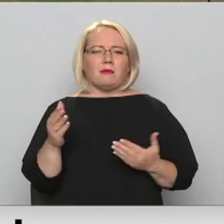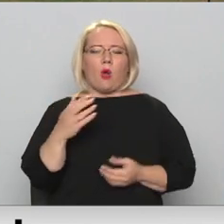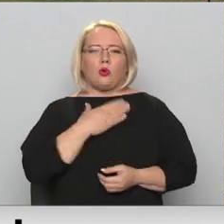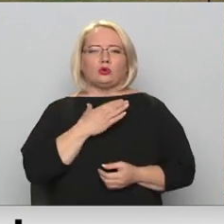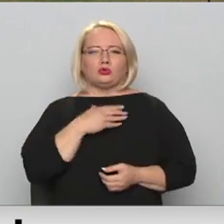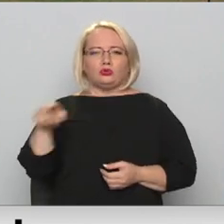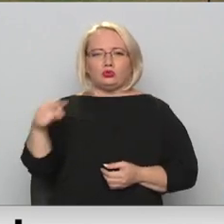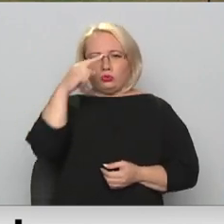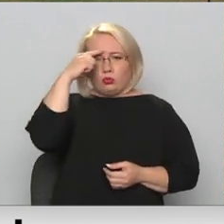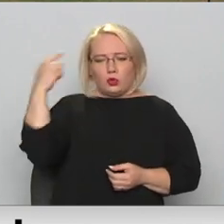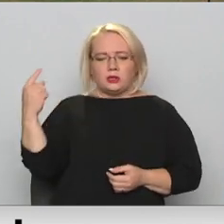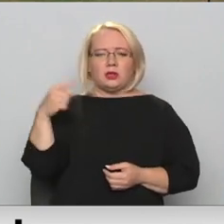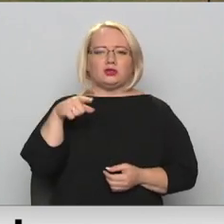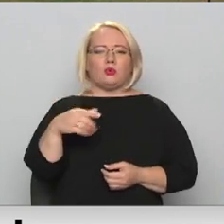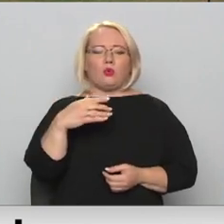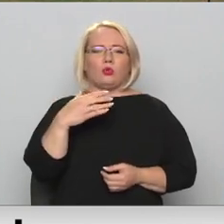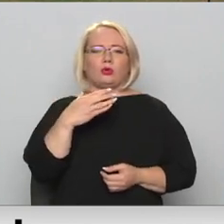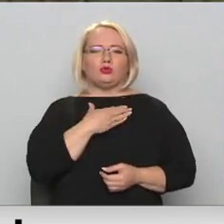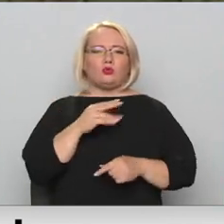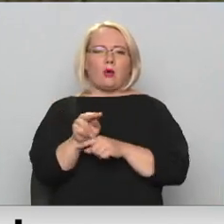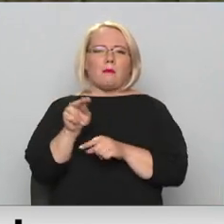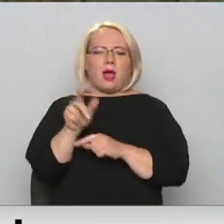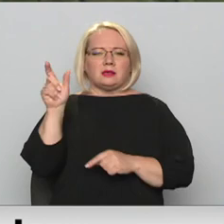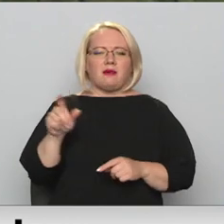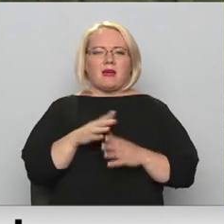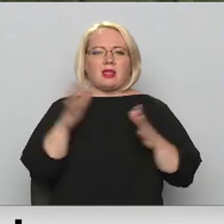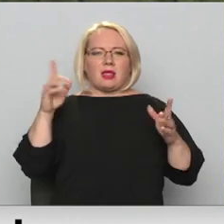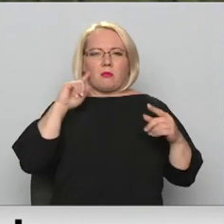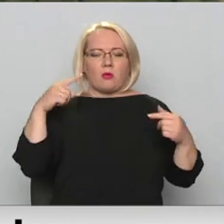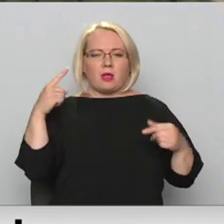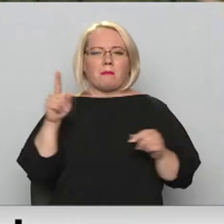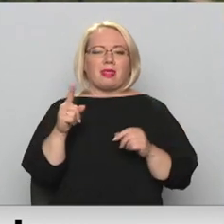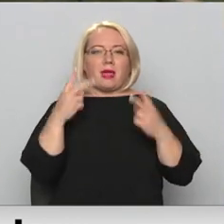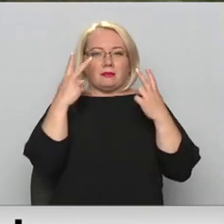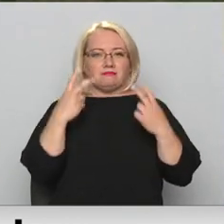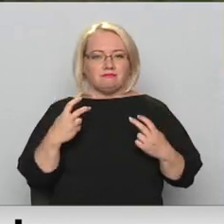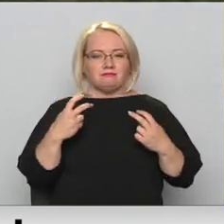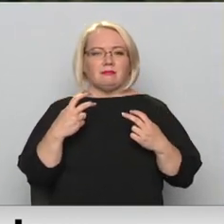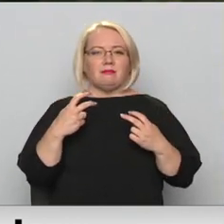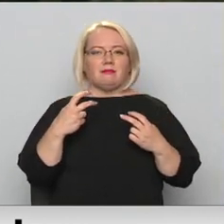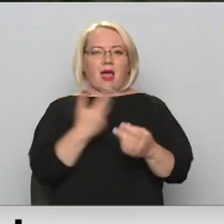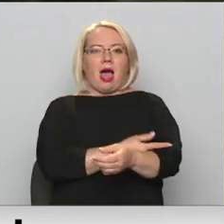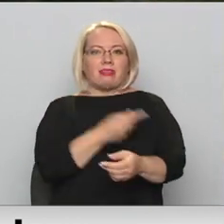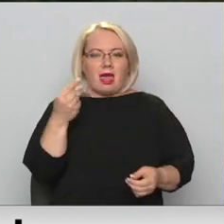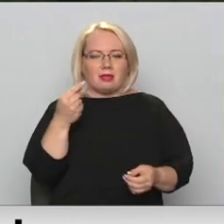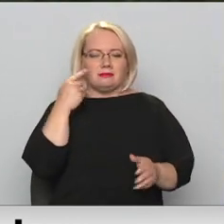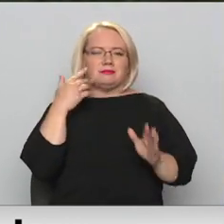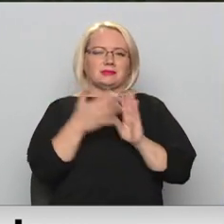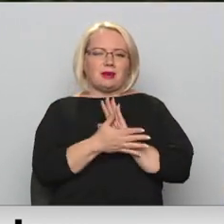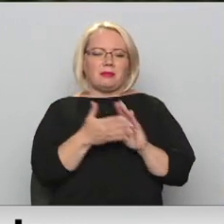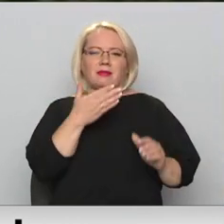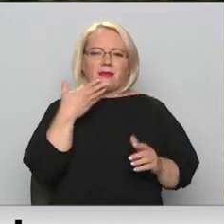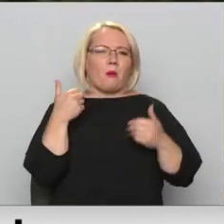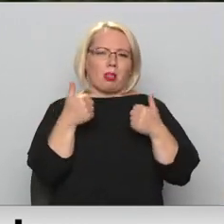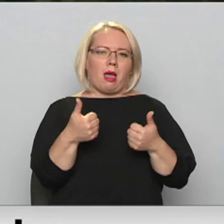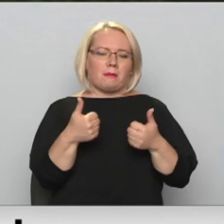ir muļķis un kinologs vēl lielāks muļķis ir. Sagaidot analīzes, arī vecāki saprata, ka tomēr nu, nav